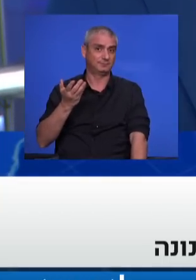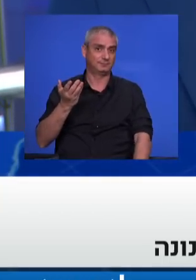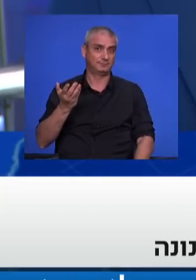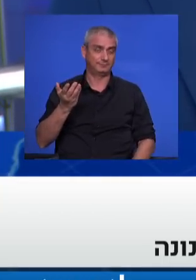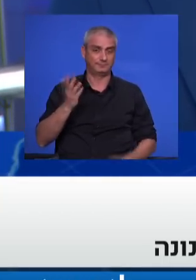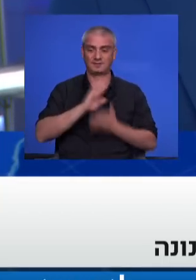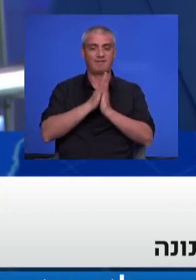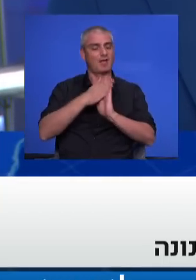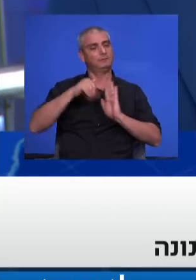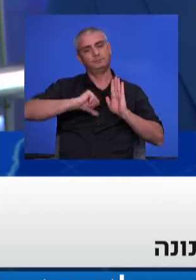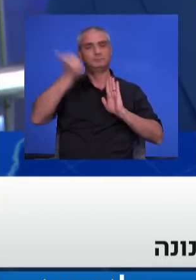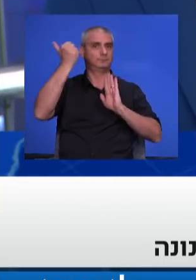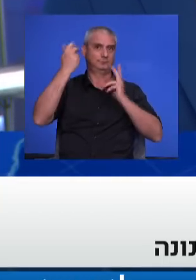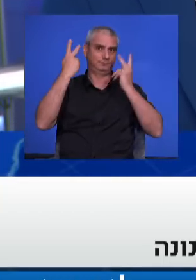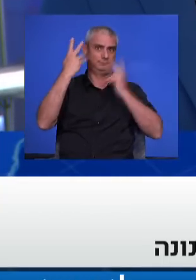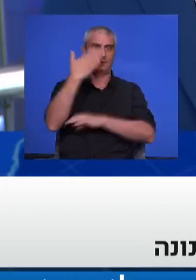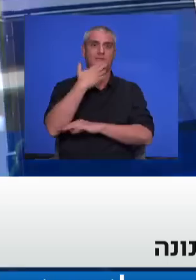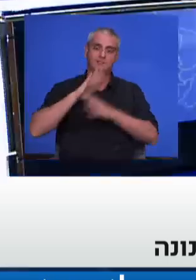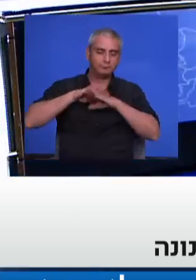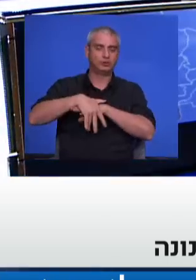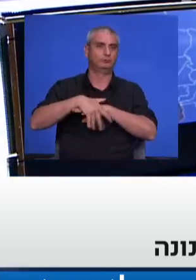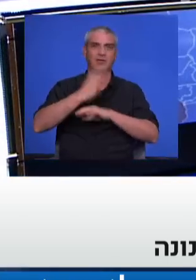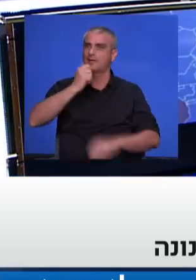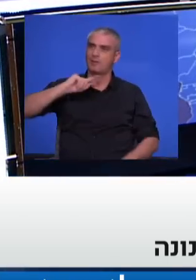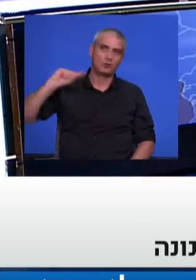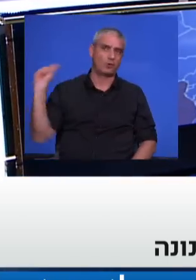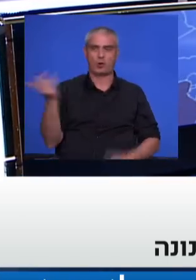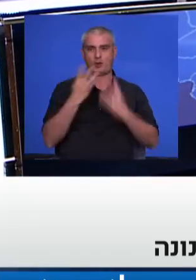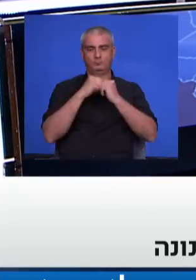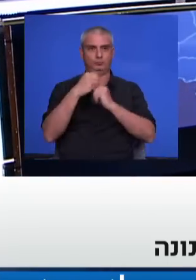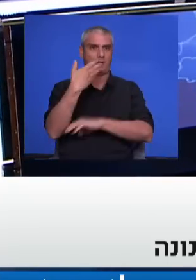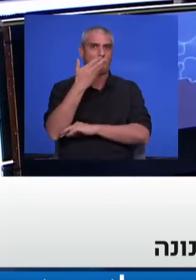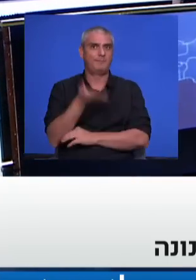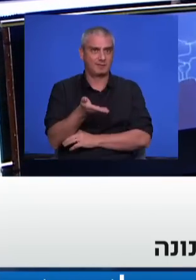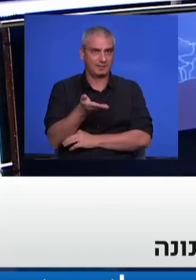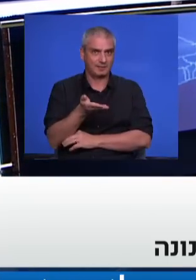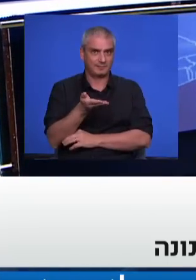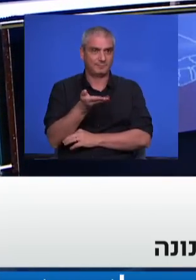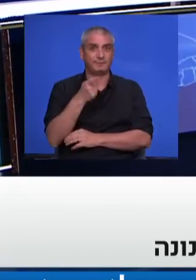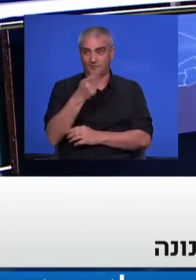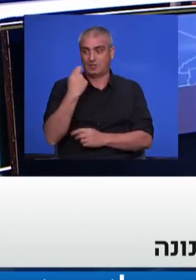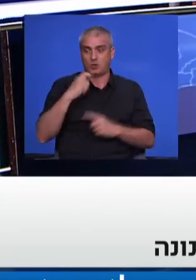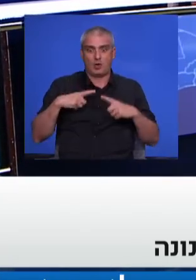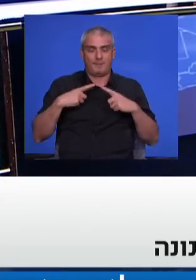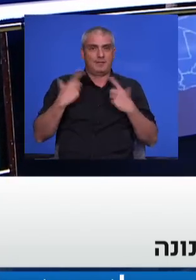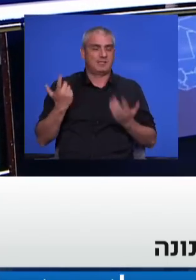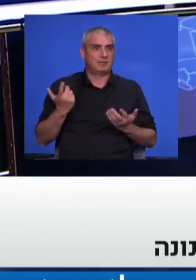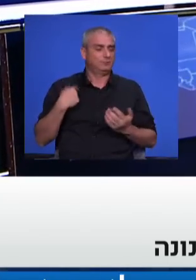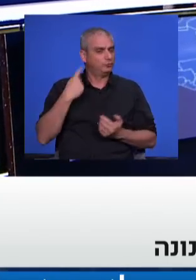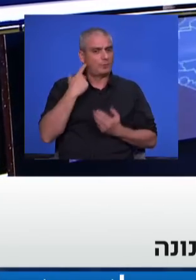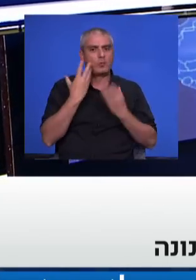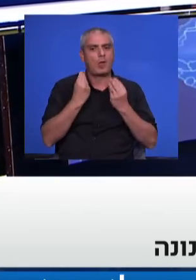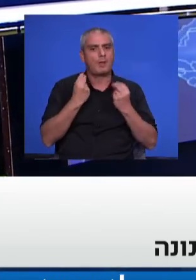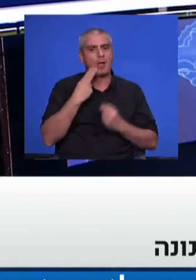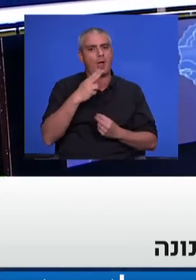שהפך לסדר היום במדינת ישראל, שמשפיע כמעט על כל משפחה במדינה הזאת, וזה יוקר המחיה, שמענו כל כך הרבה